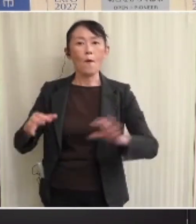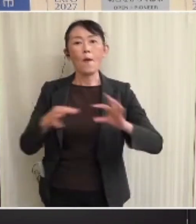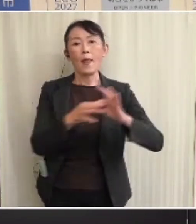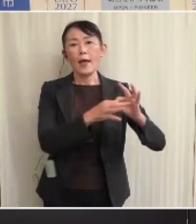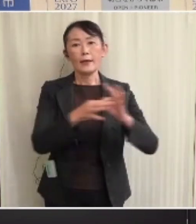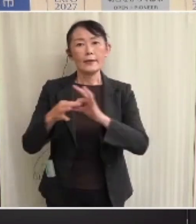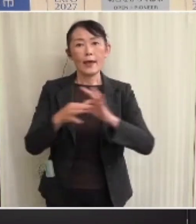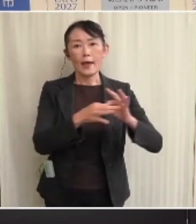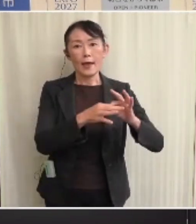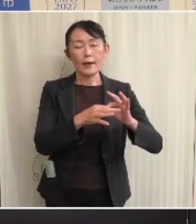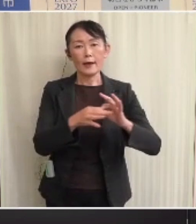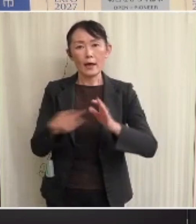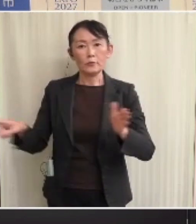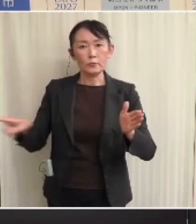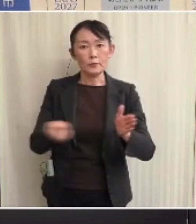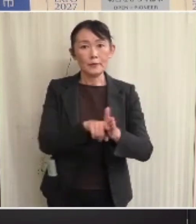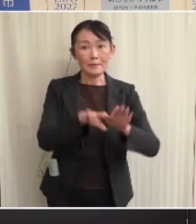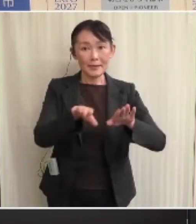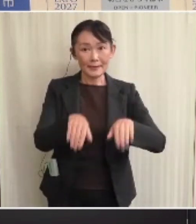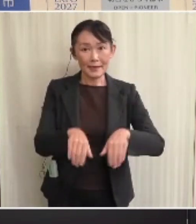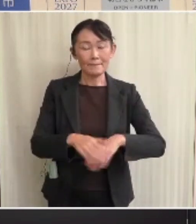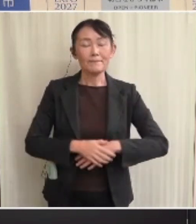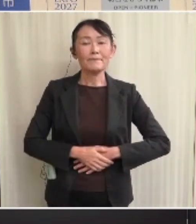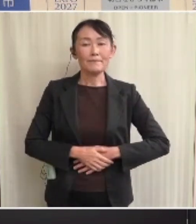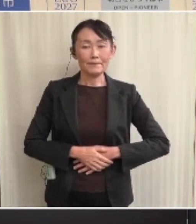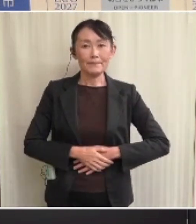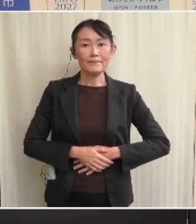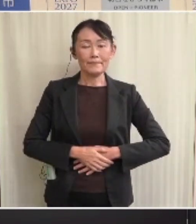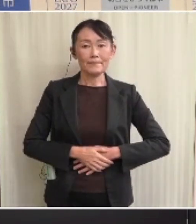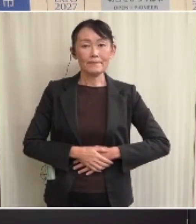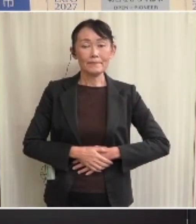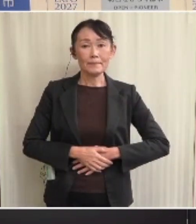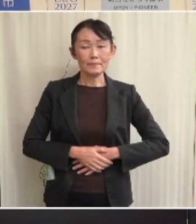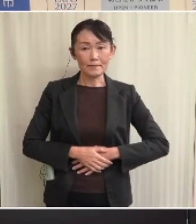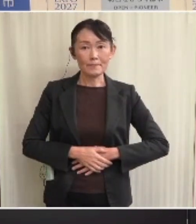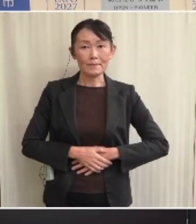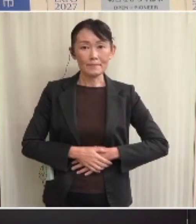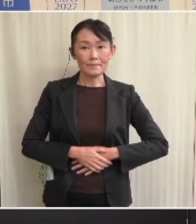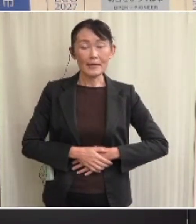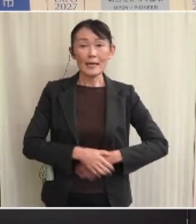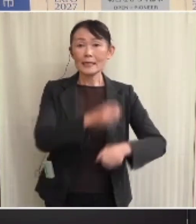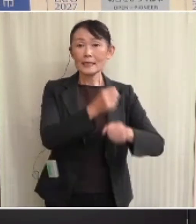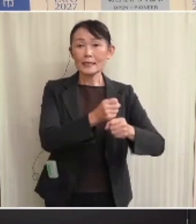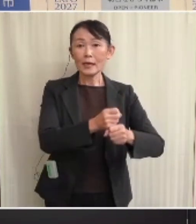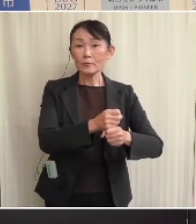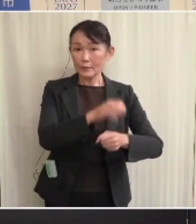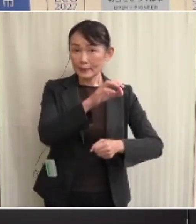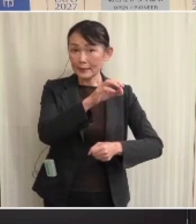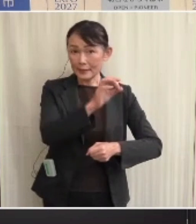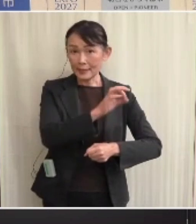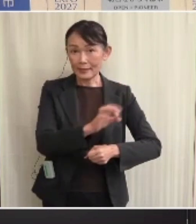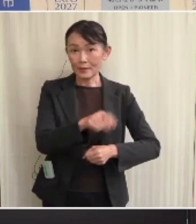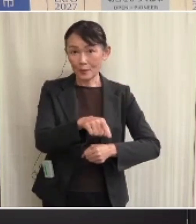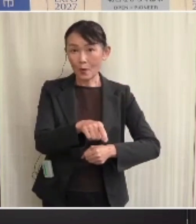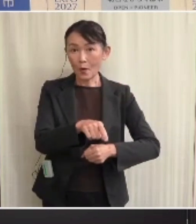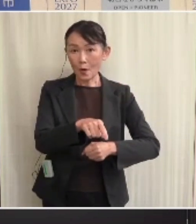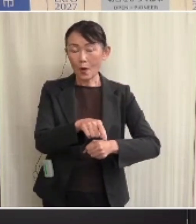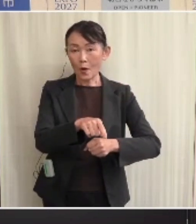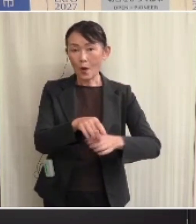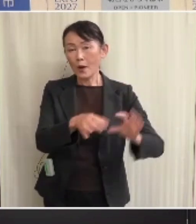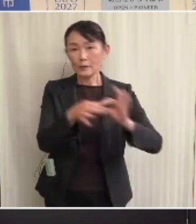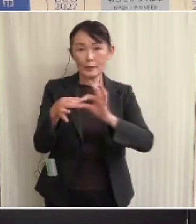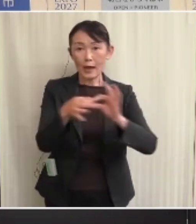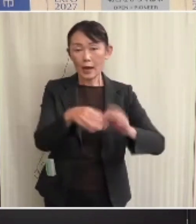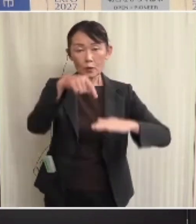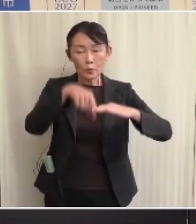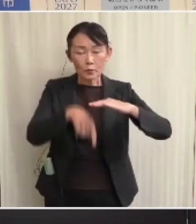をさせていただいてきております。で、その意味で作品とゆかりの深い都市であるというふうに思